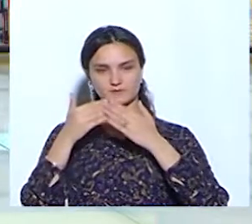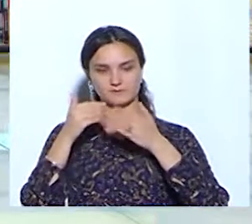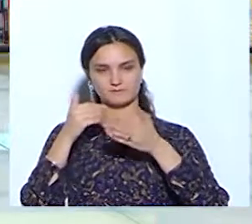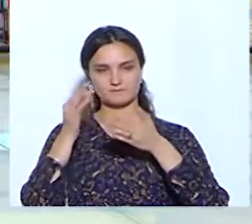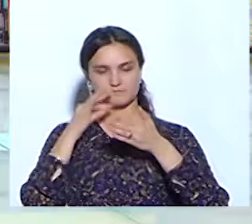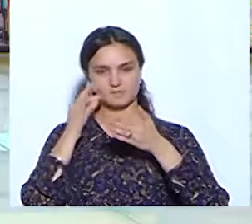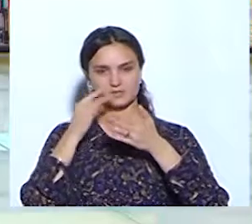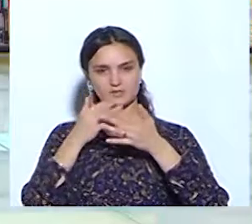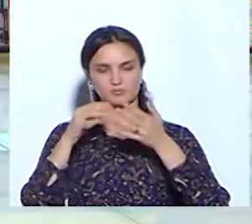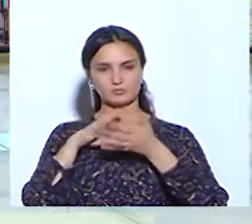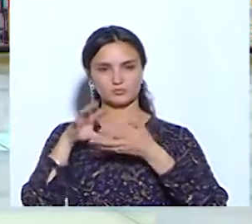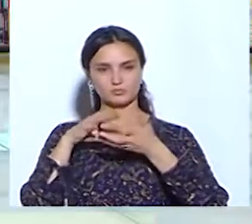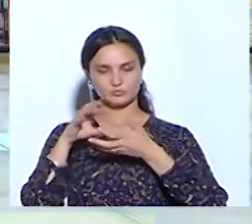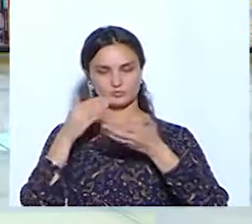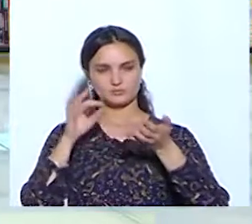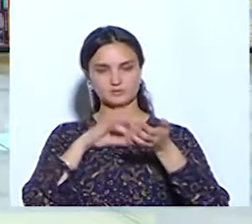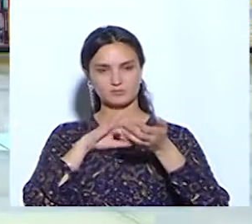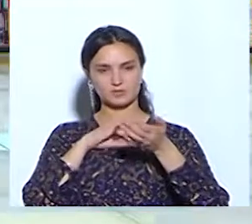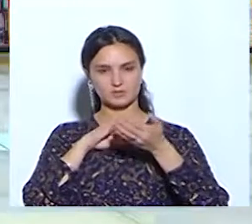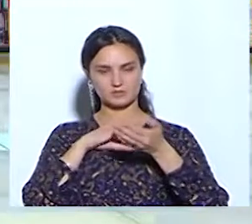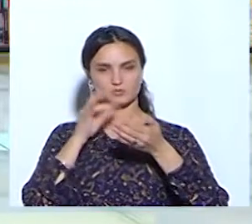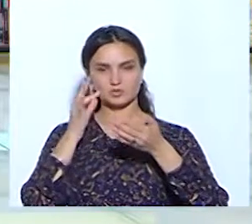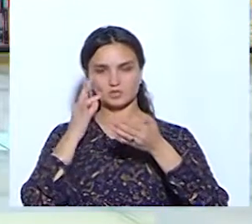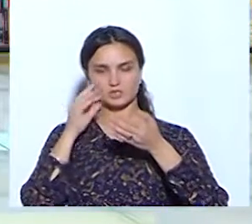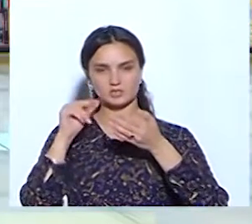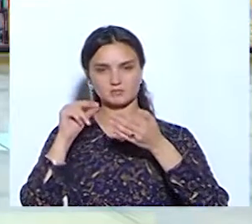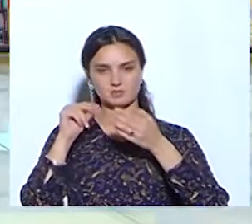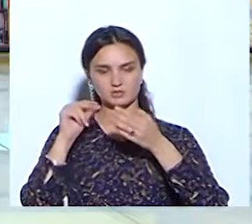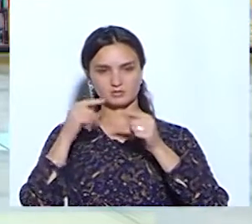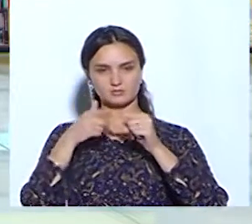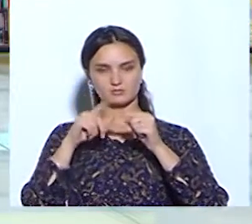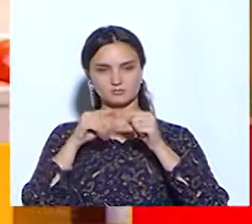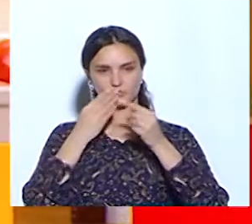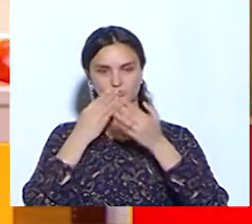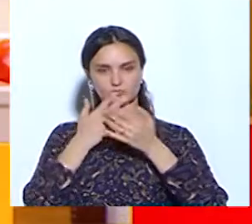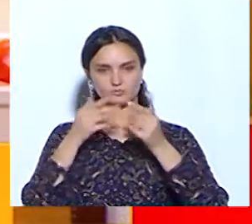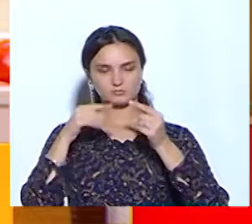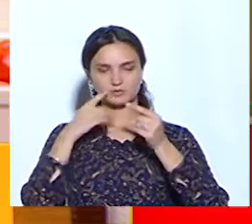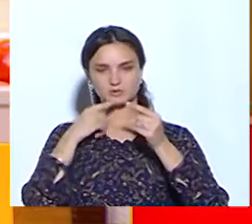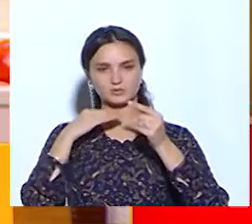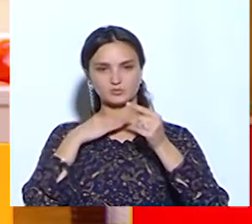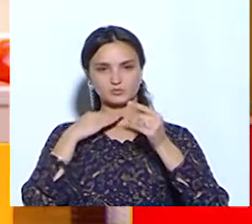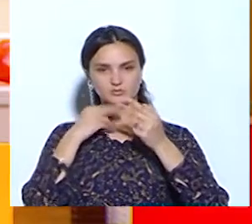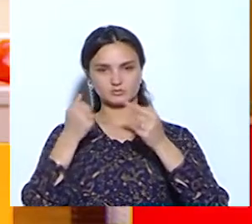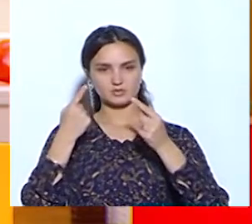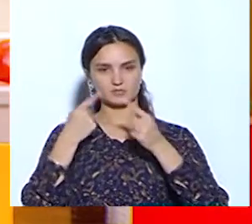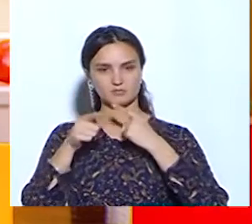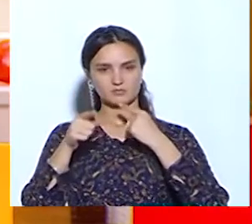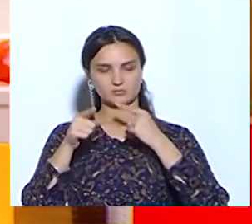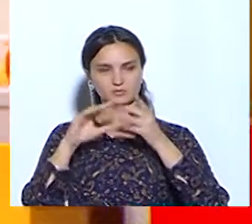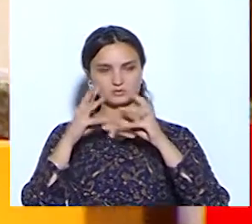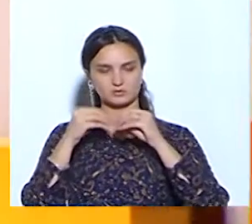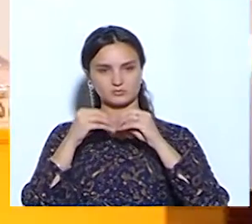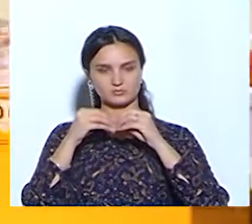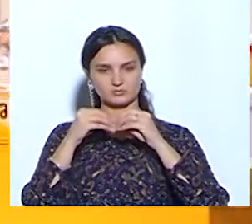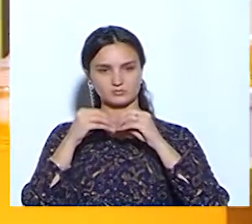რაციონში ტკბილეულის, ფუნთუშეულის გამოყენება, შაქრის, მარილის პროცესირებული პროდუქტების წითელი ხორცის რადიკალურად განსხვავებულია